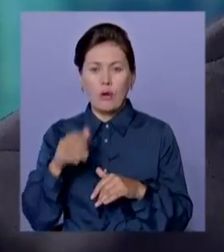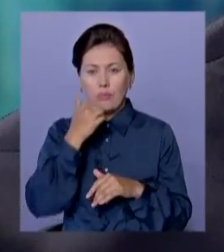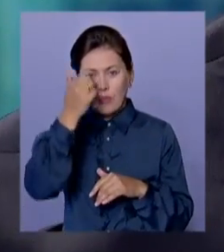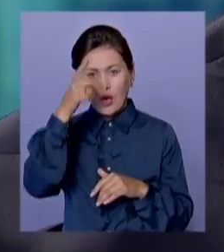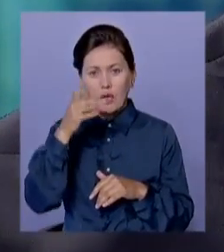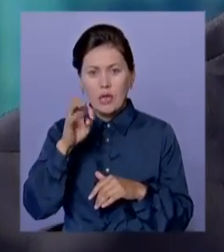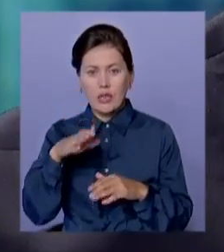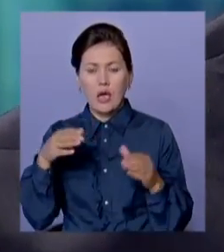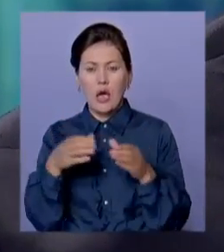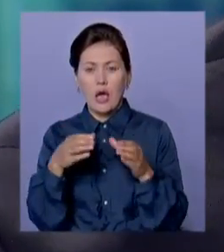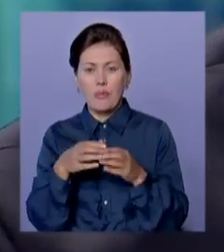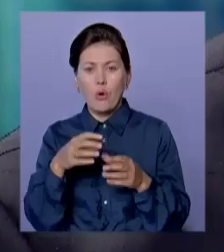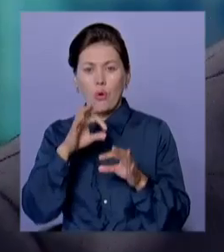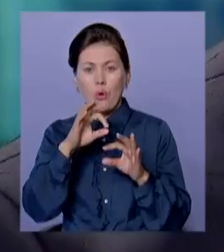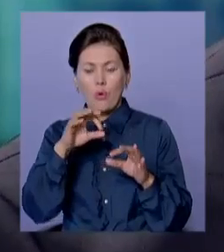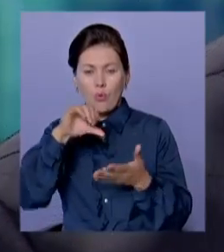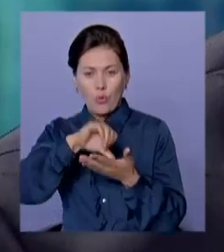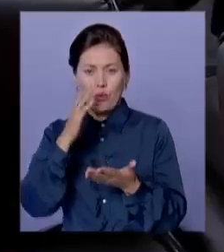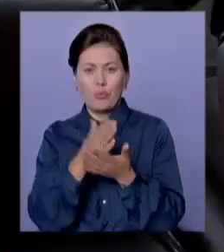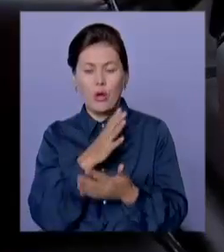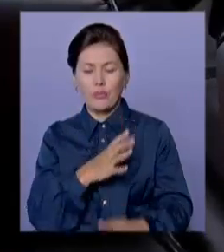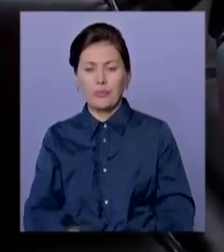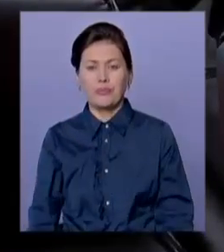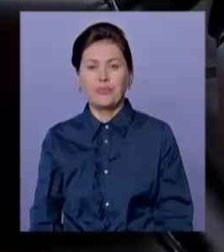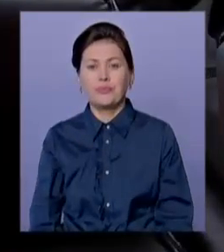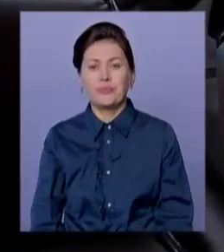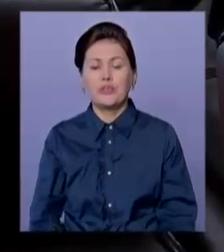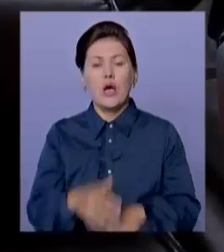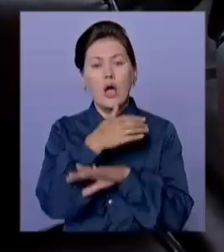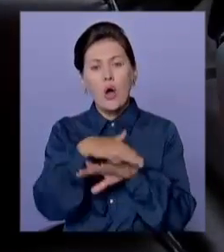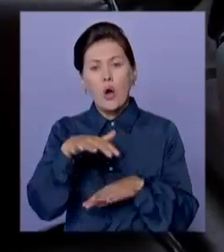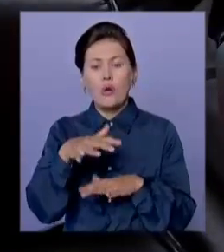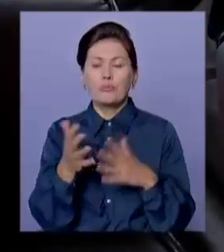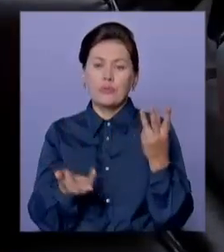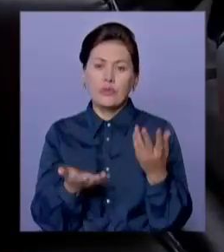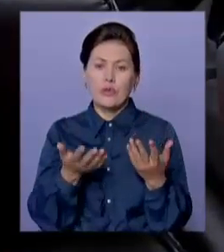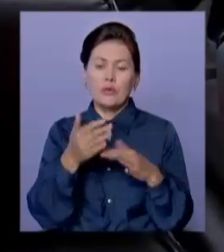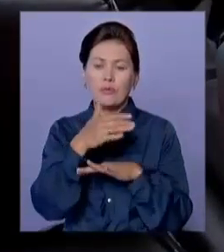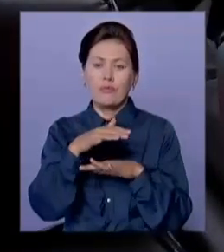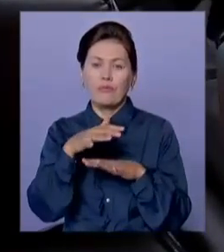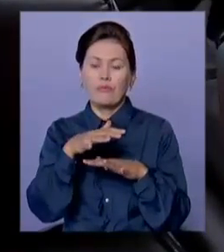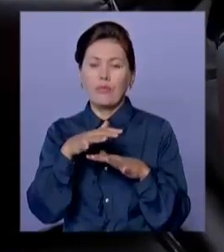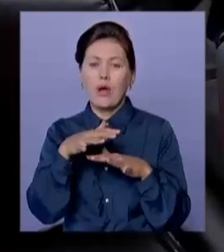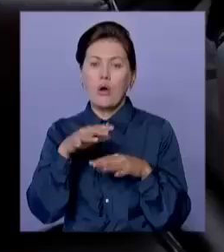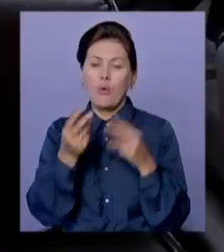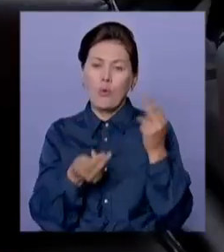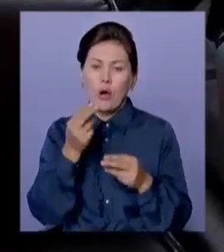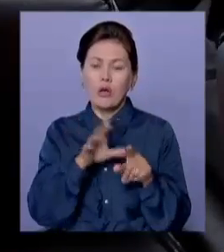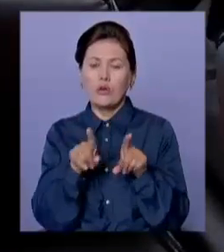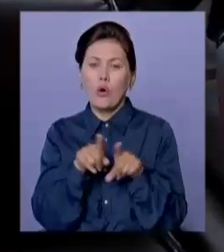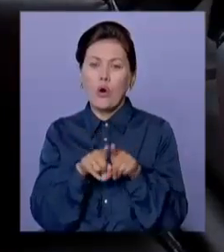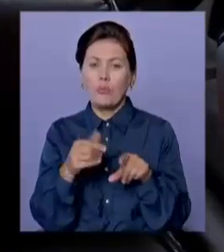Қайрат командасында өнер көрсетіп жүрмін. Енді аулада ойнадық деп атсыз. Ауладан шыққан сіз ғана ма